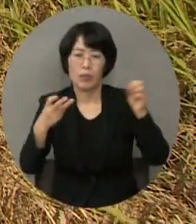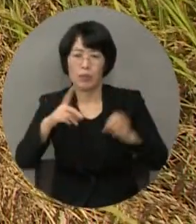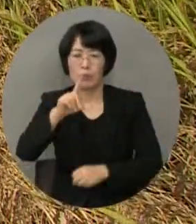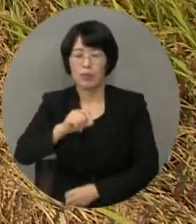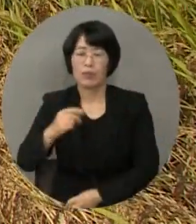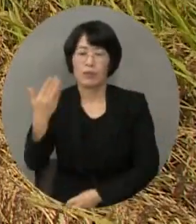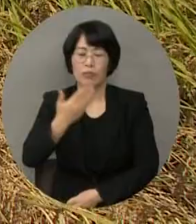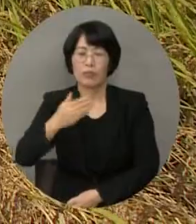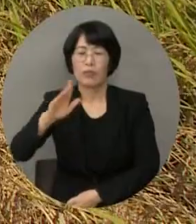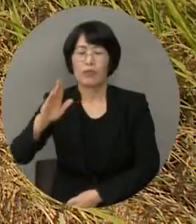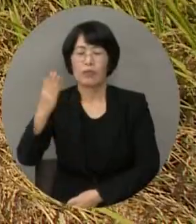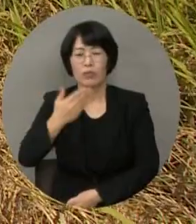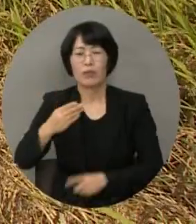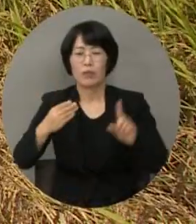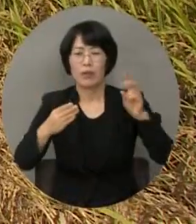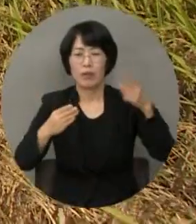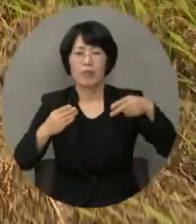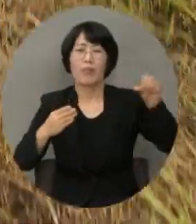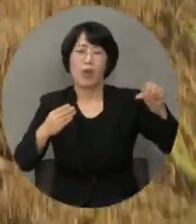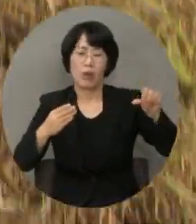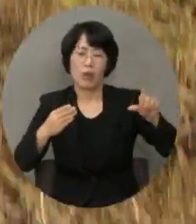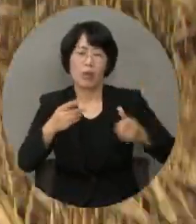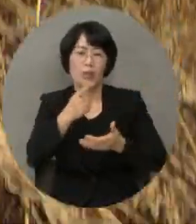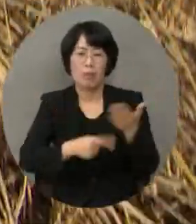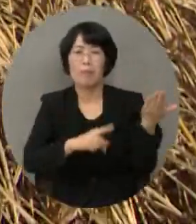천여 타르에 이르고 있습니다